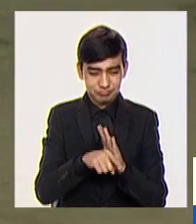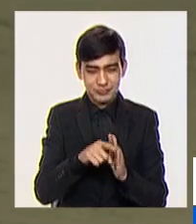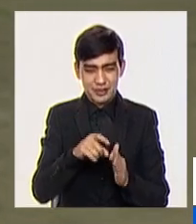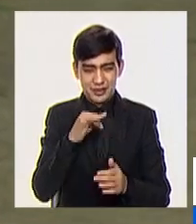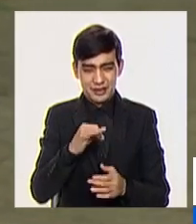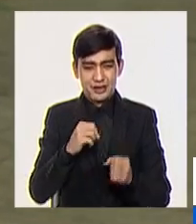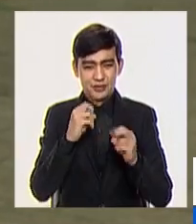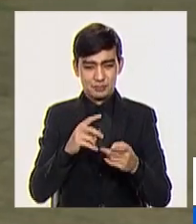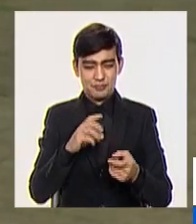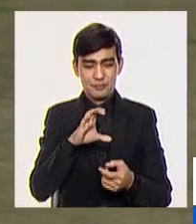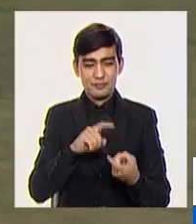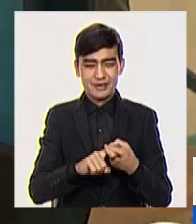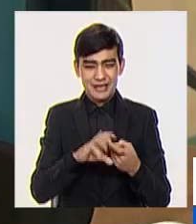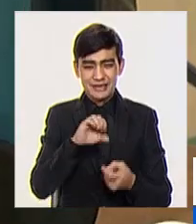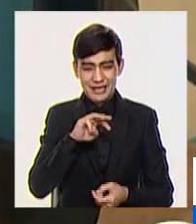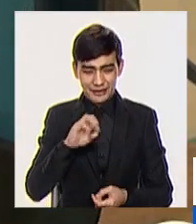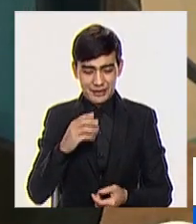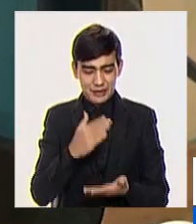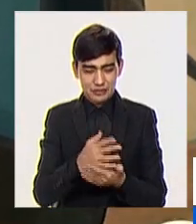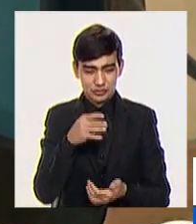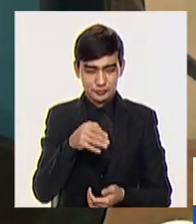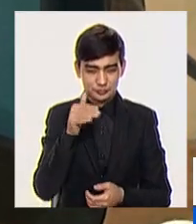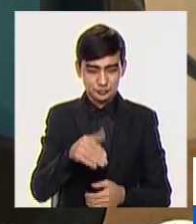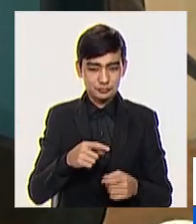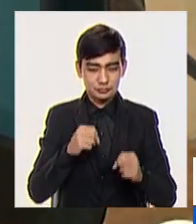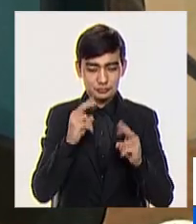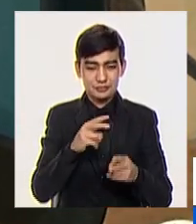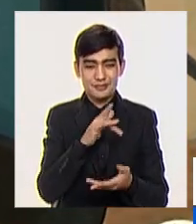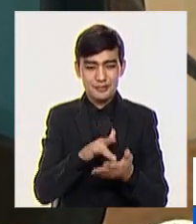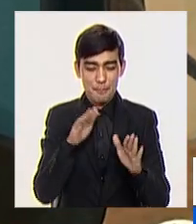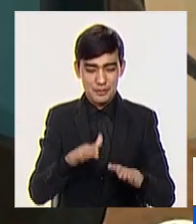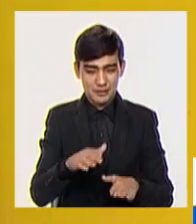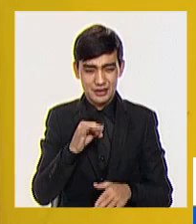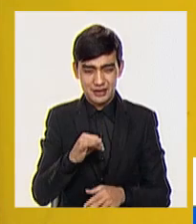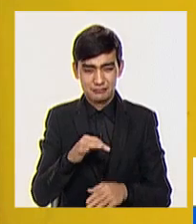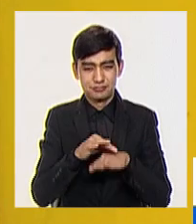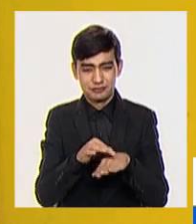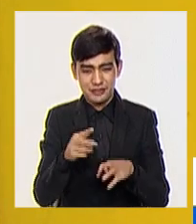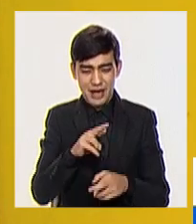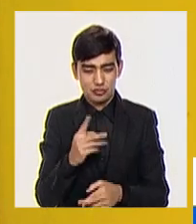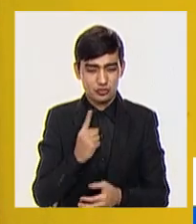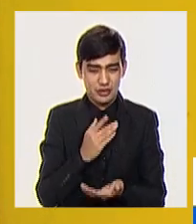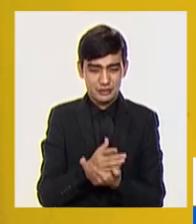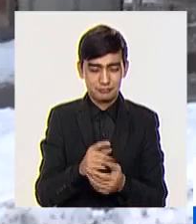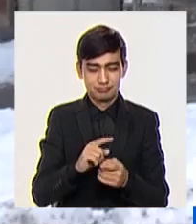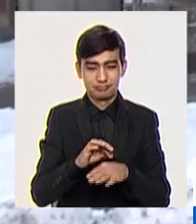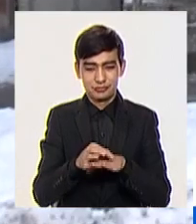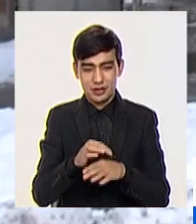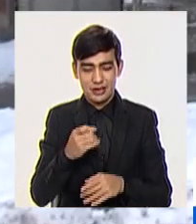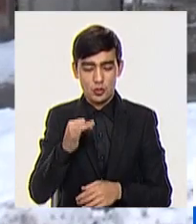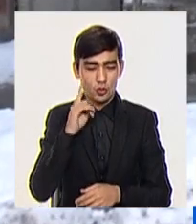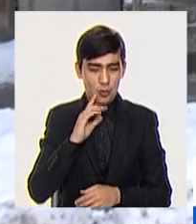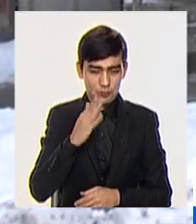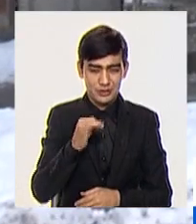филиальной сети, в которой сейчас почти 4000 отделений. Трансформация ждет и курьерскую службу. Сервис станет еще более